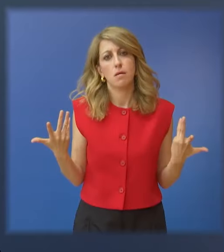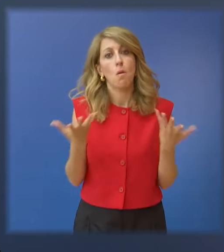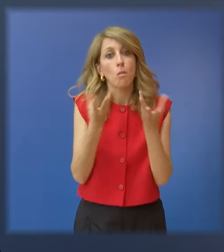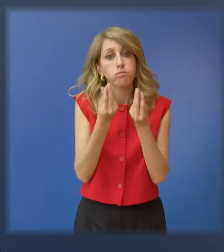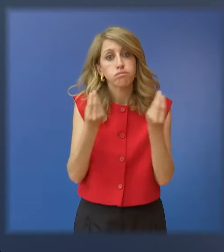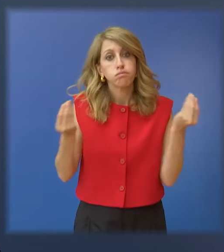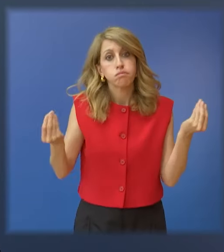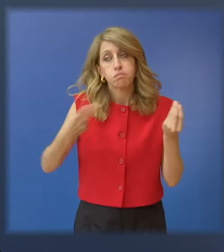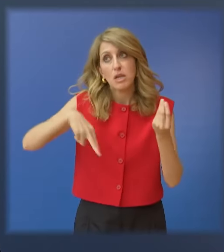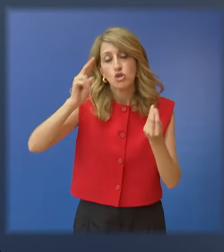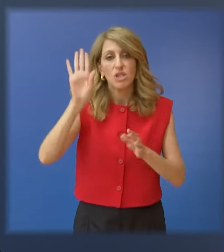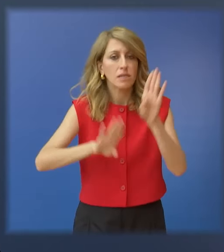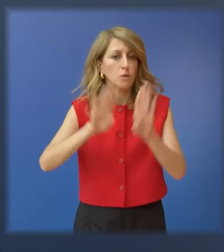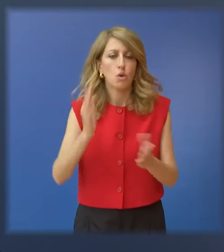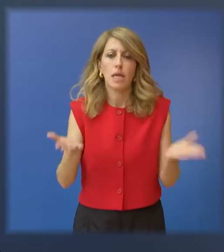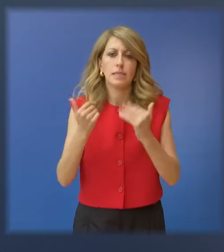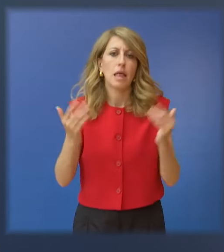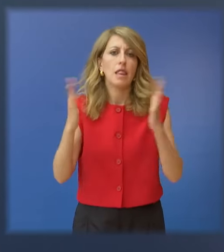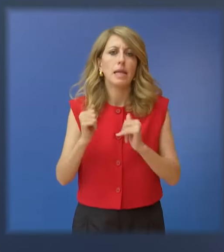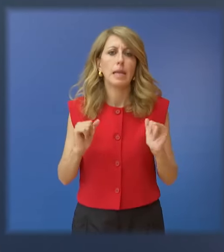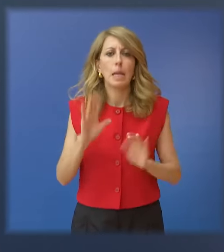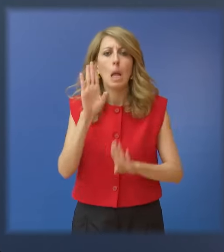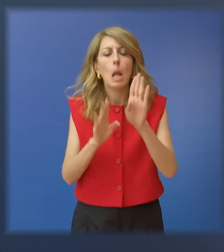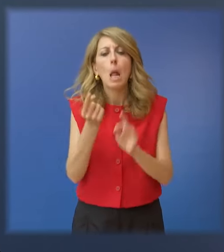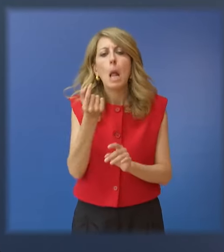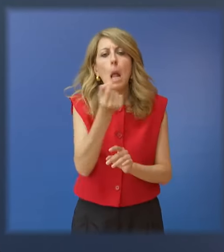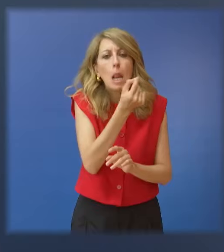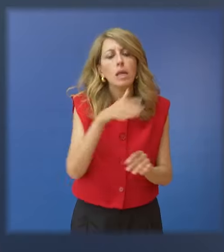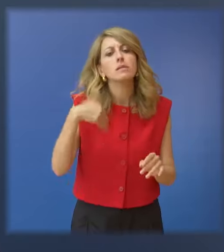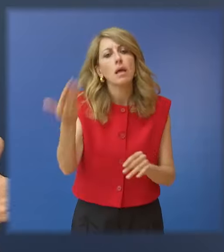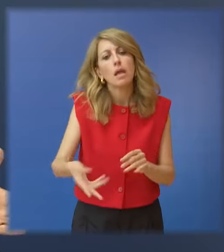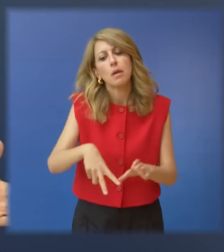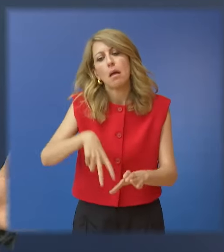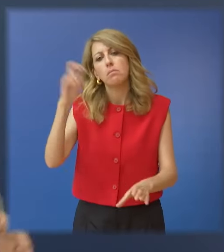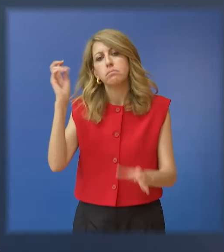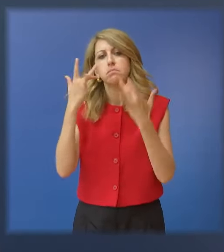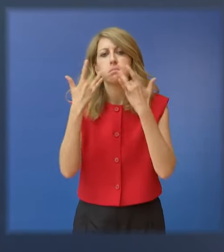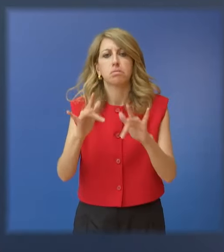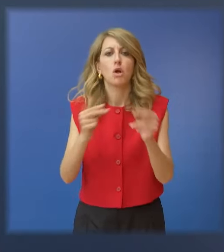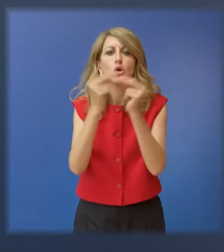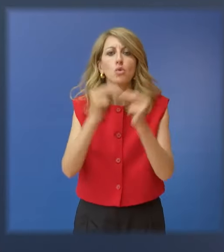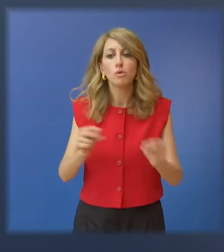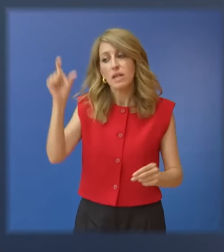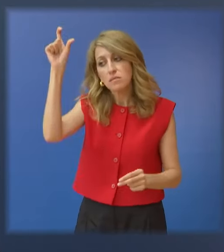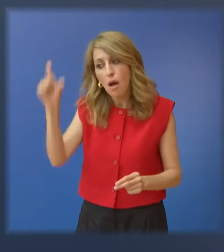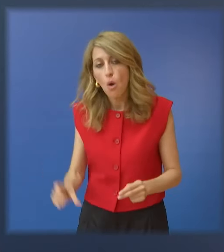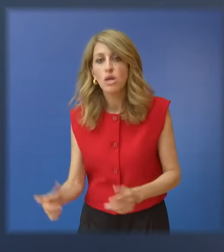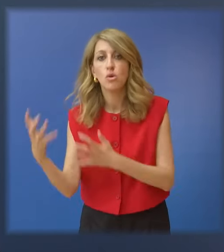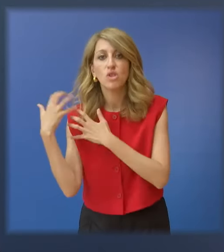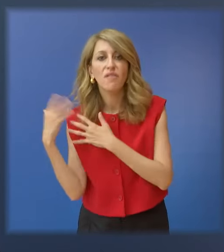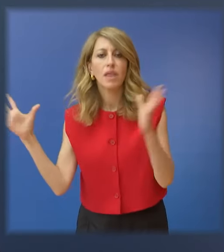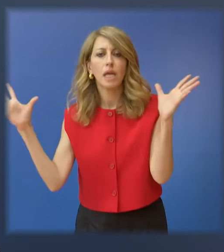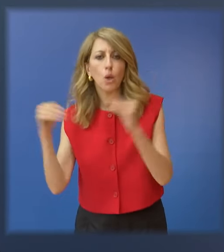έχει αποχωρήσει πλήρως από την εταιρεία άρα δεν μπορεί να έχει και κάποια ευθύνη για τη συγκεκριμένη αστική διαφορά